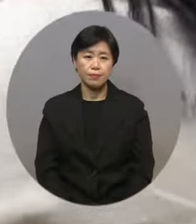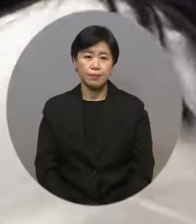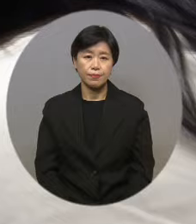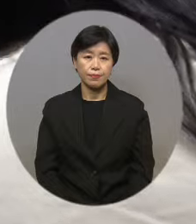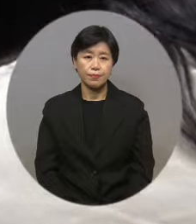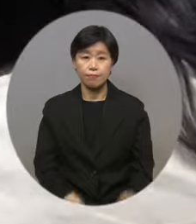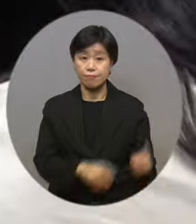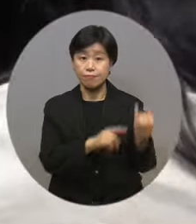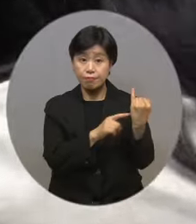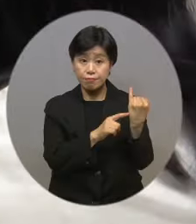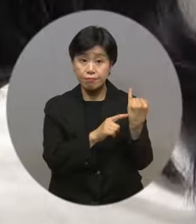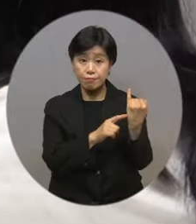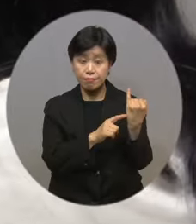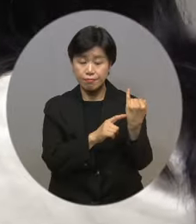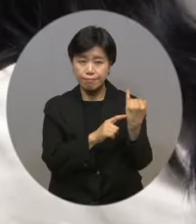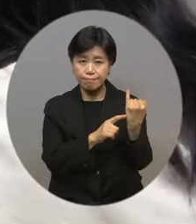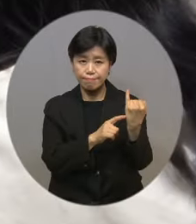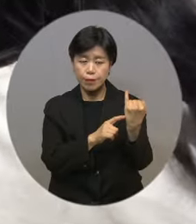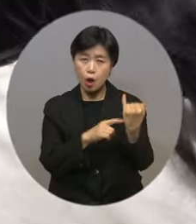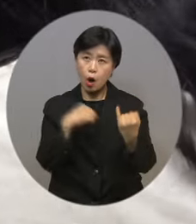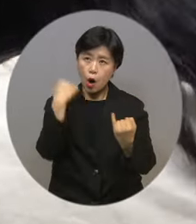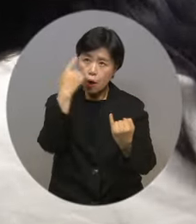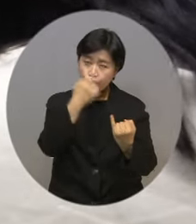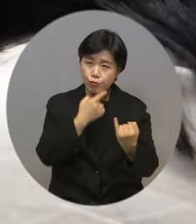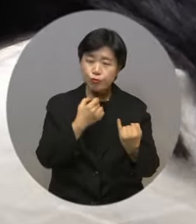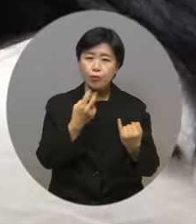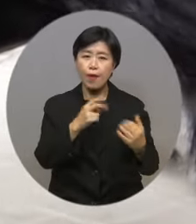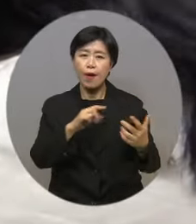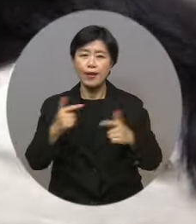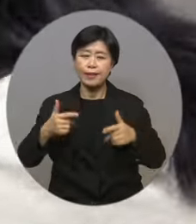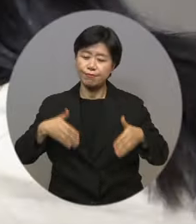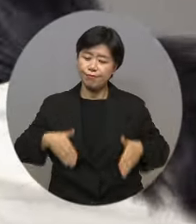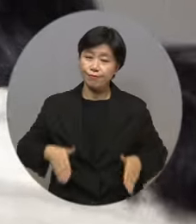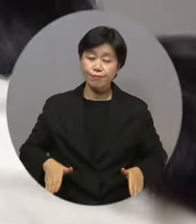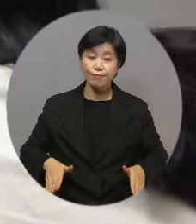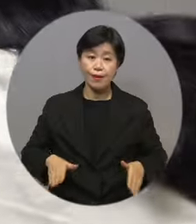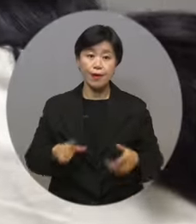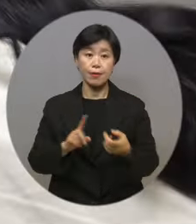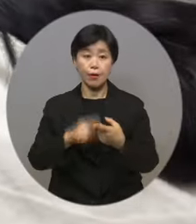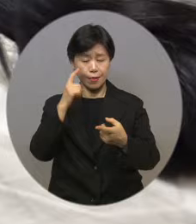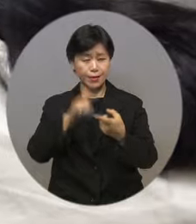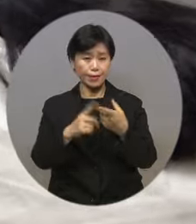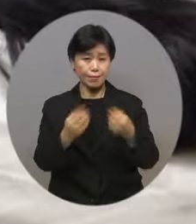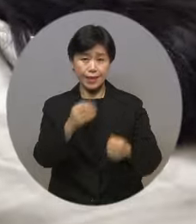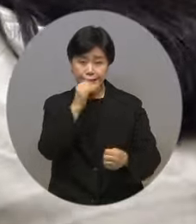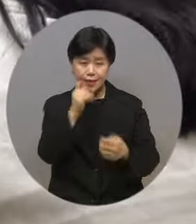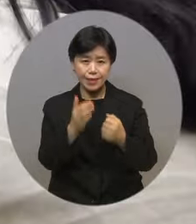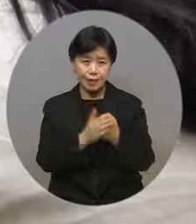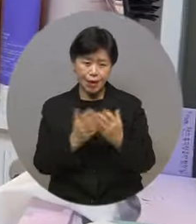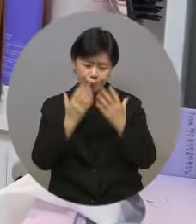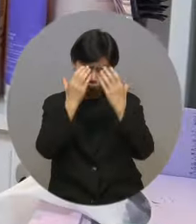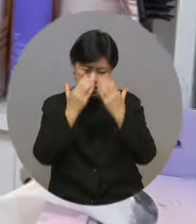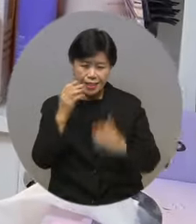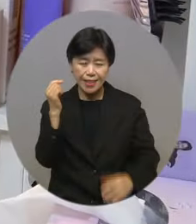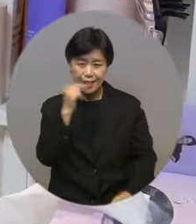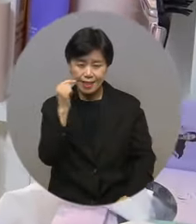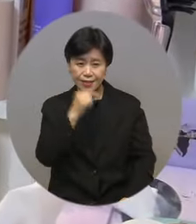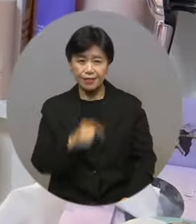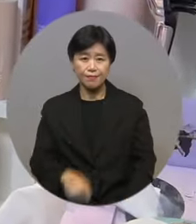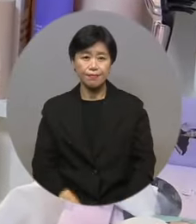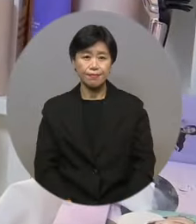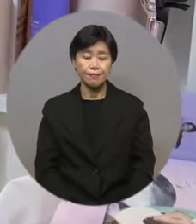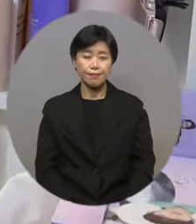지연 씨는 외모에 관심이 많습니다. 그래서 세안도 여간 꼼꼼한 게 아닙니다.